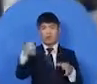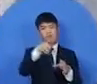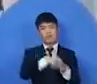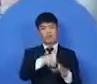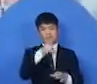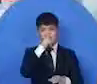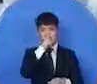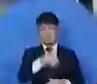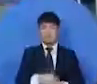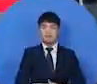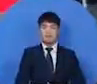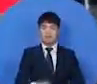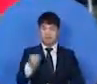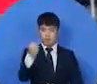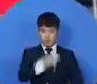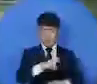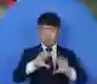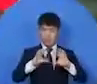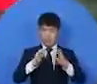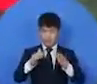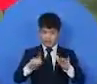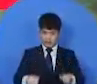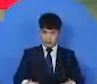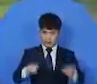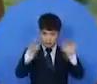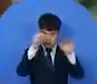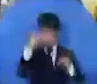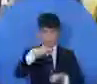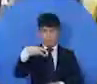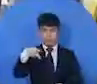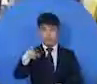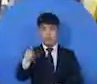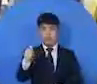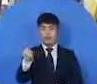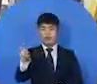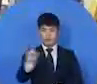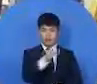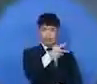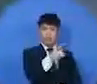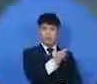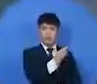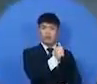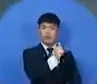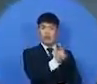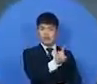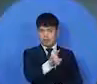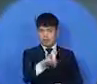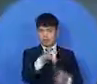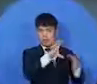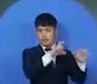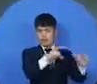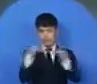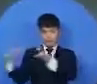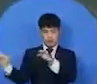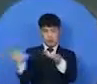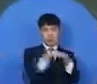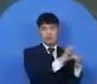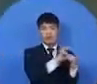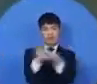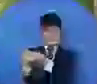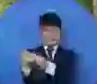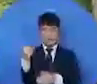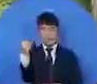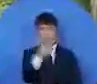친환경 철도를 통한 국가 경쟁력 확보와 국토의 균형발전 5 서로를 서해안 신산업 벨트와 동해안 관광 베트 연결